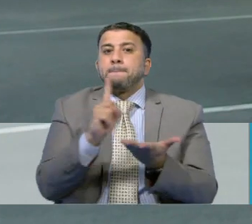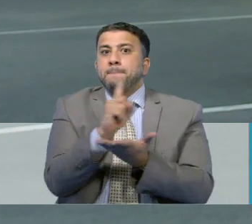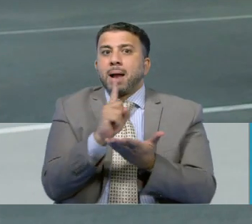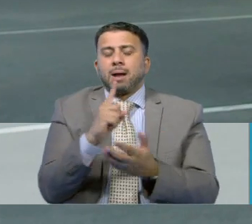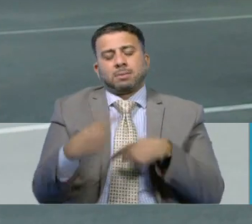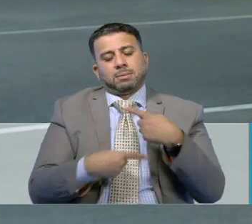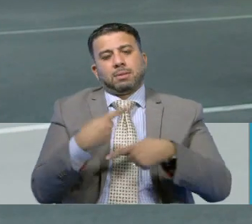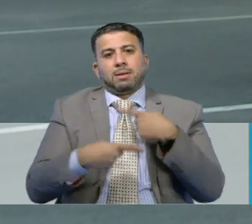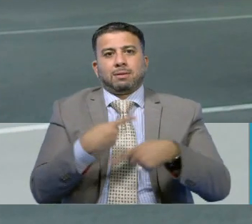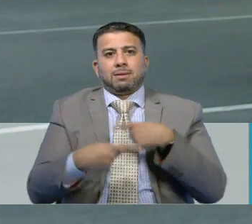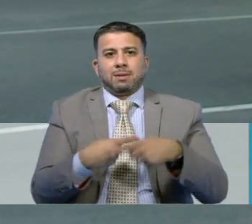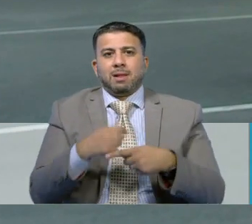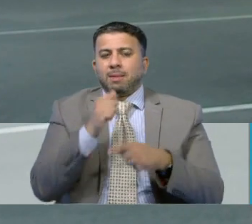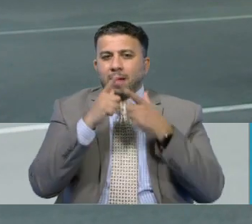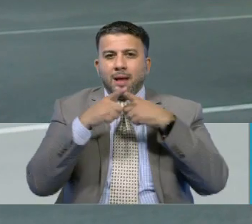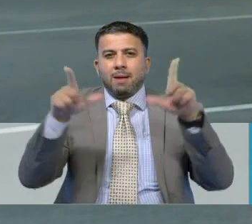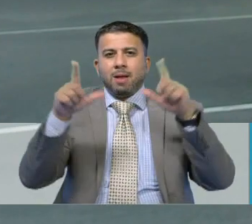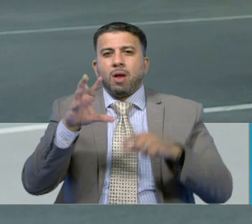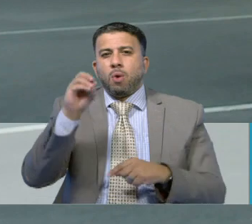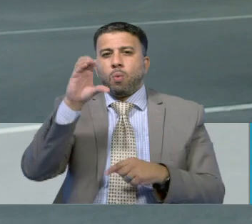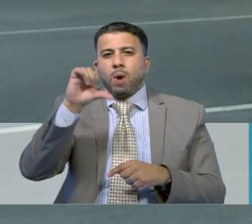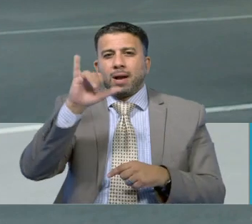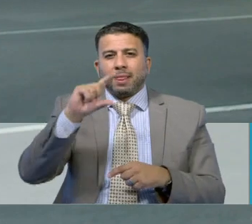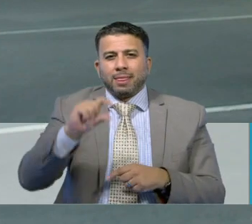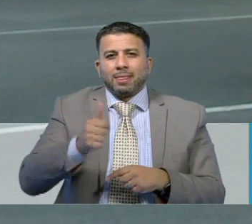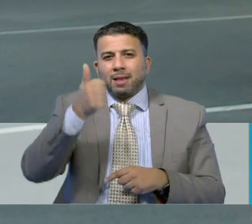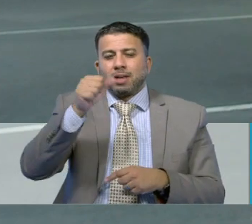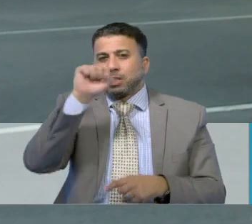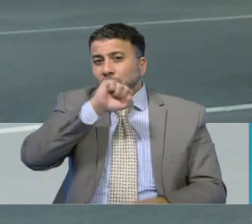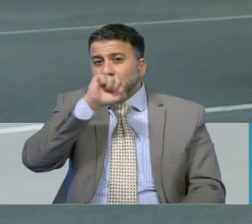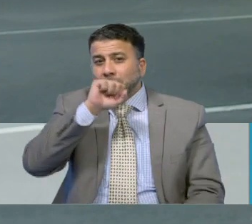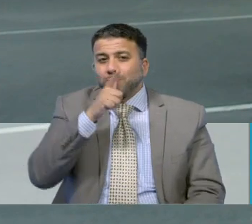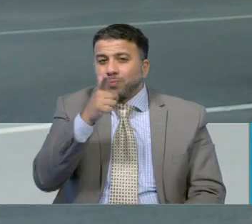واستدامتها. لأخبار الدار، هويدا الشرقي من مدينة كلباء.